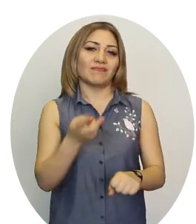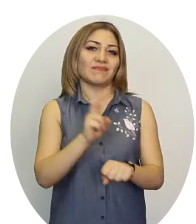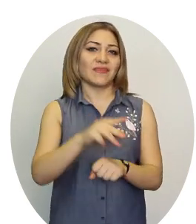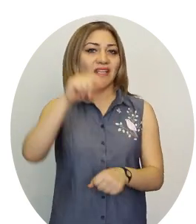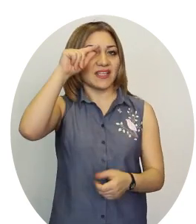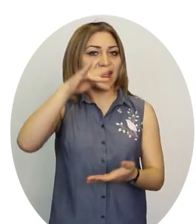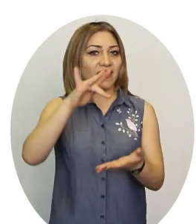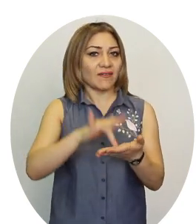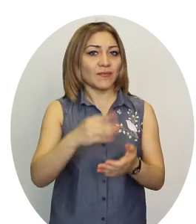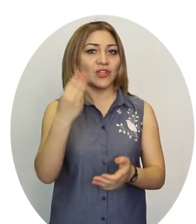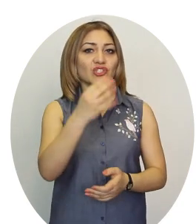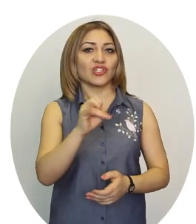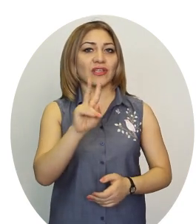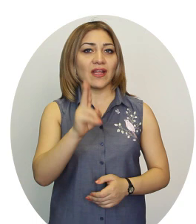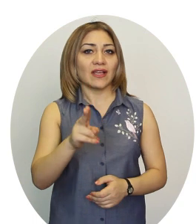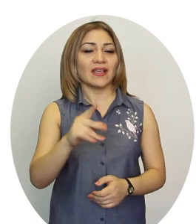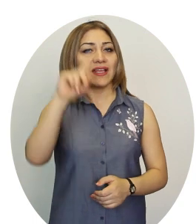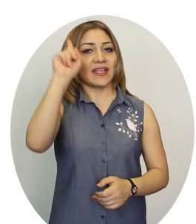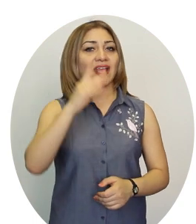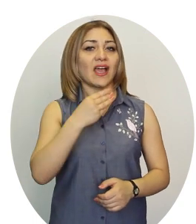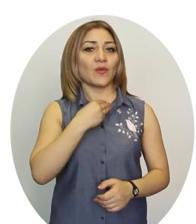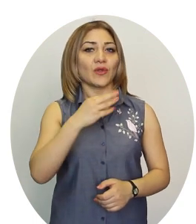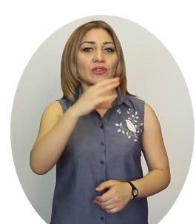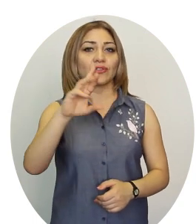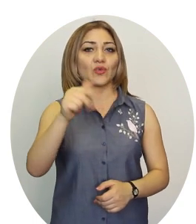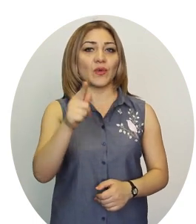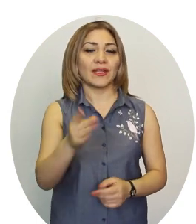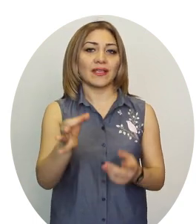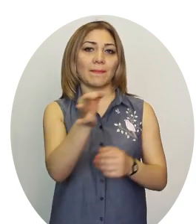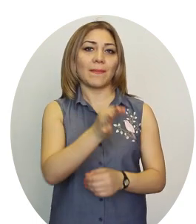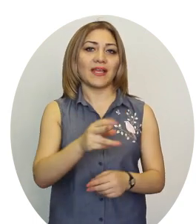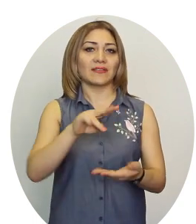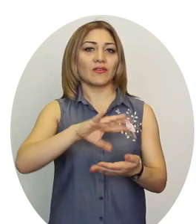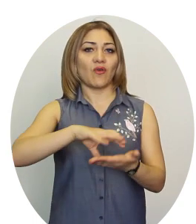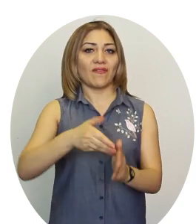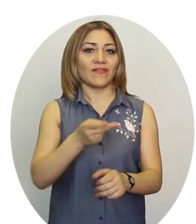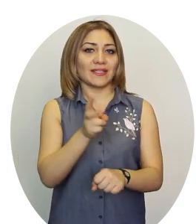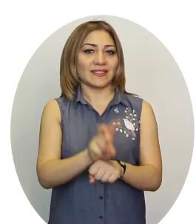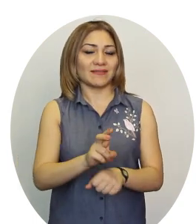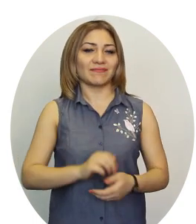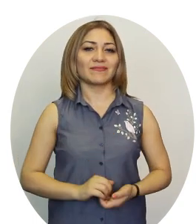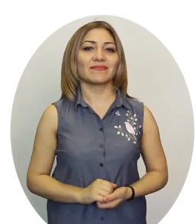կամ այցելել ինչպես Երևանի, այնպես էլ Շիրակի, Գեղարքունիքի, Սյունիքի ստորաբաժանումներ։